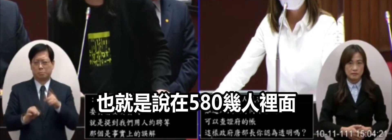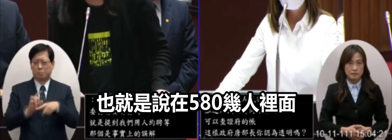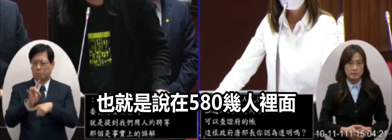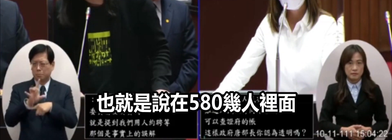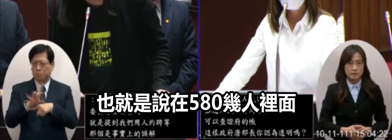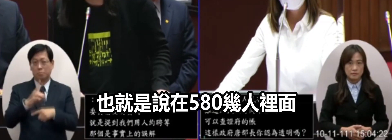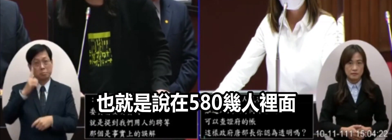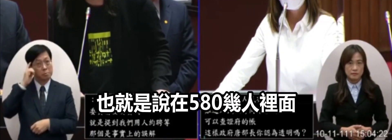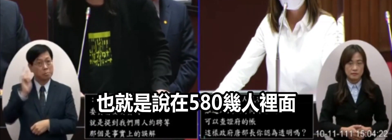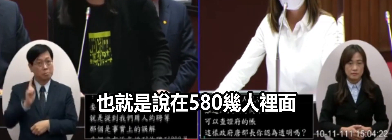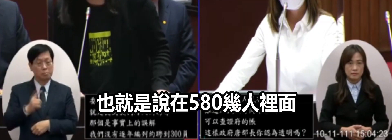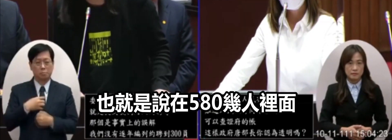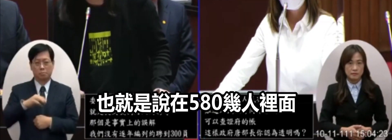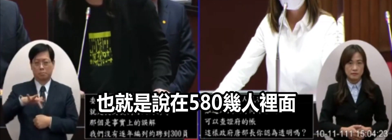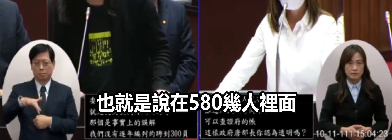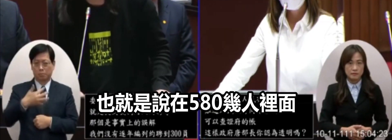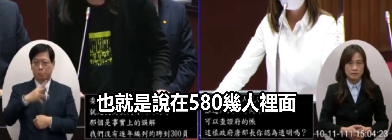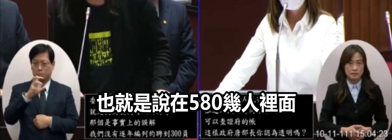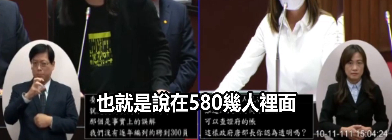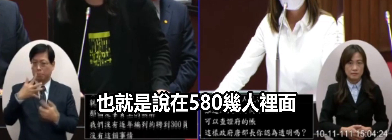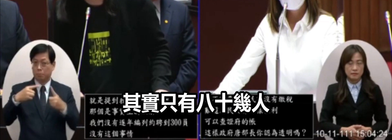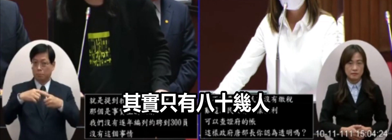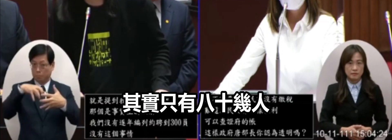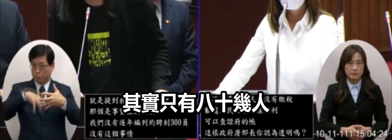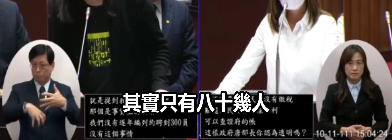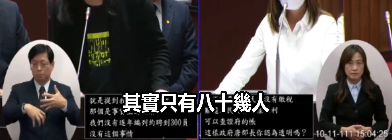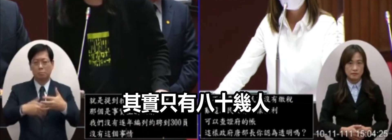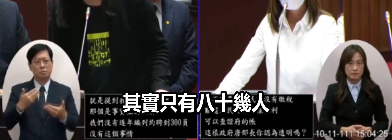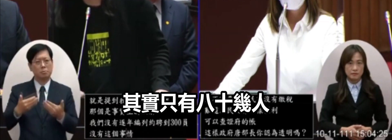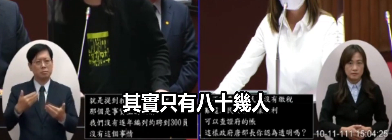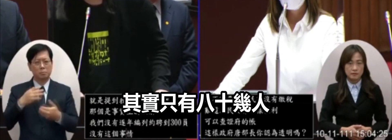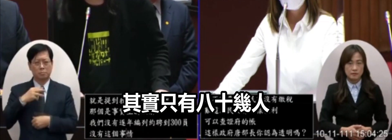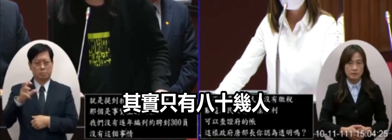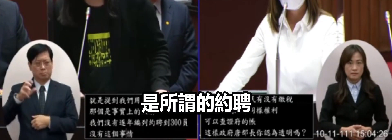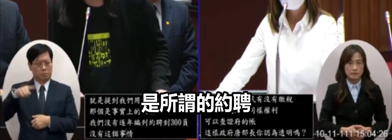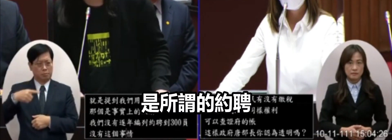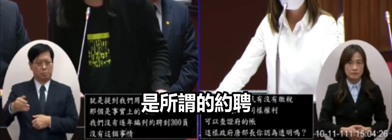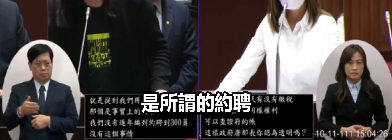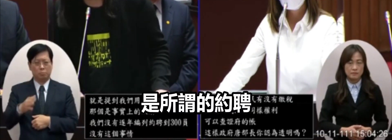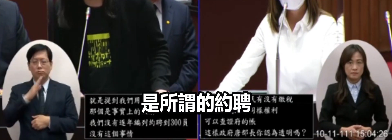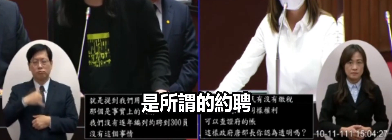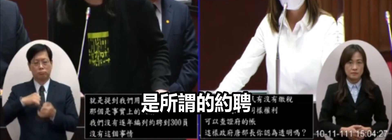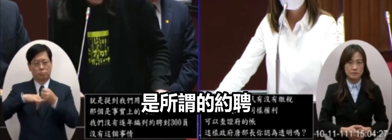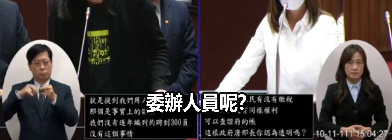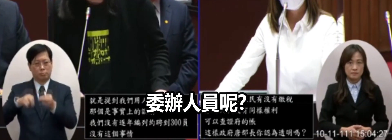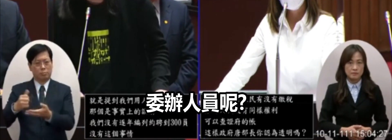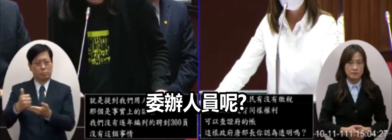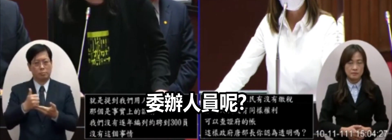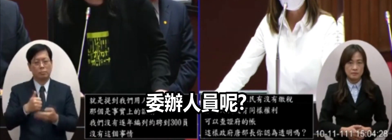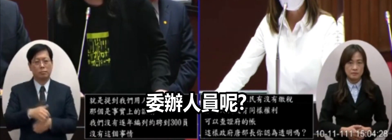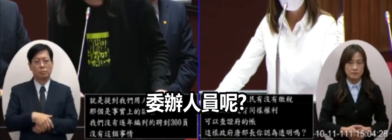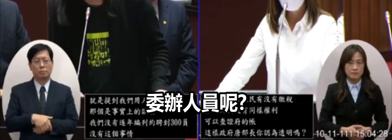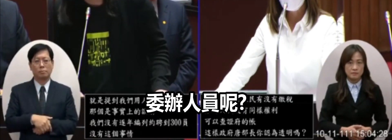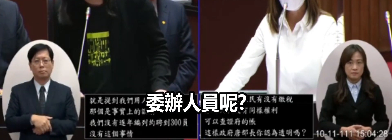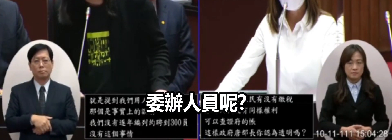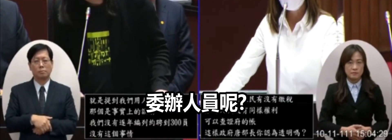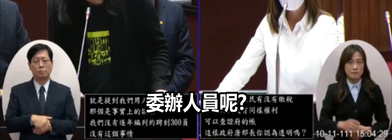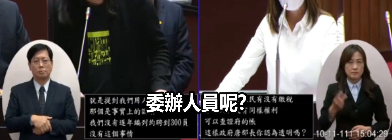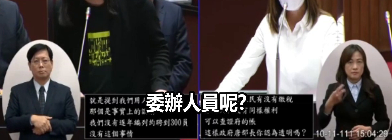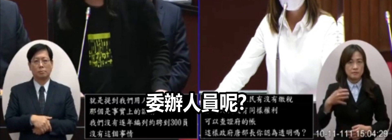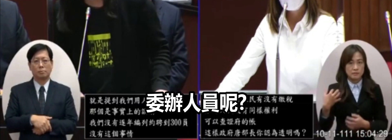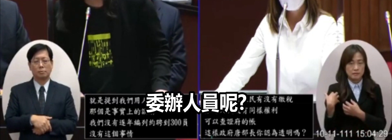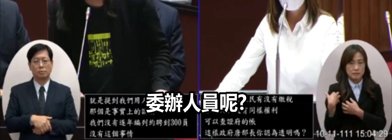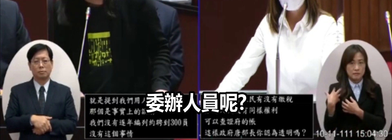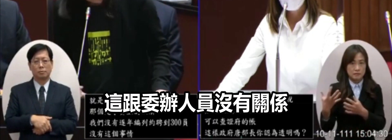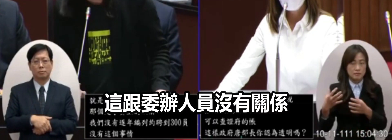就是说，在580几人里面，其实只有80几人呢是所谓的约聘。而民主网络是 人员